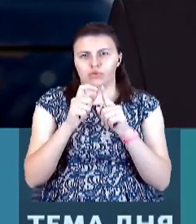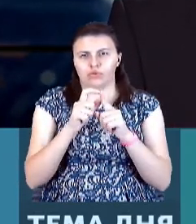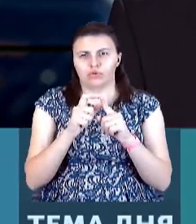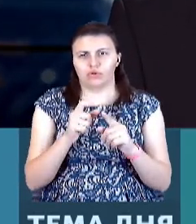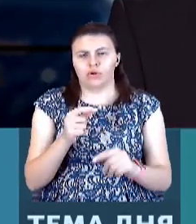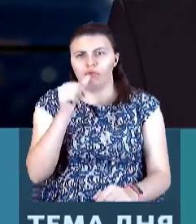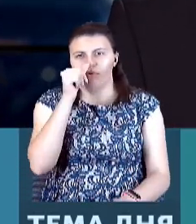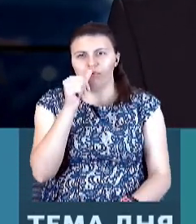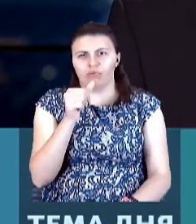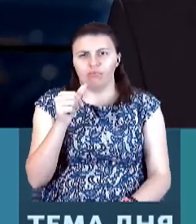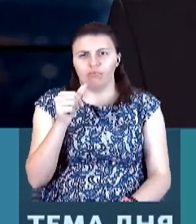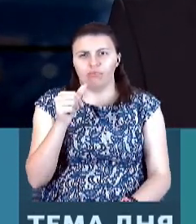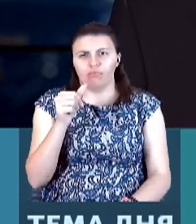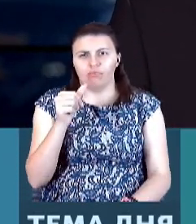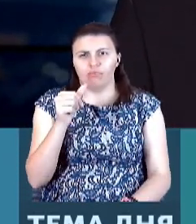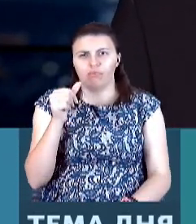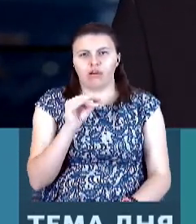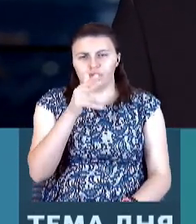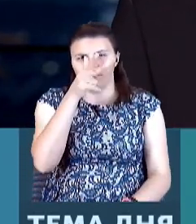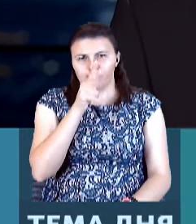минулому кварталі падіння економіки склало